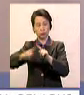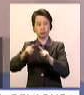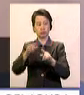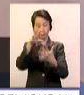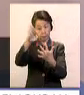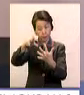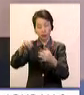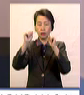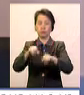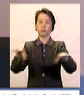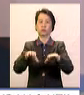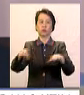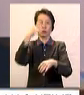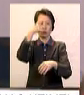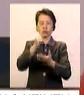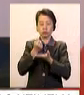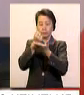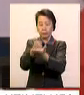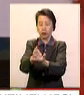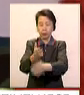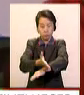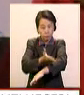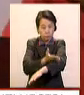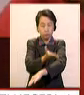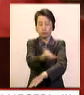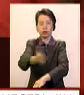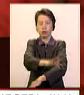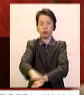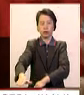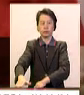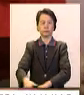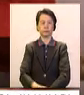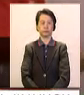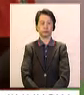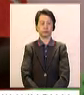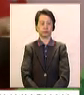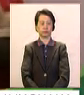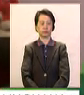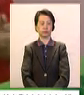alternatif kini boleh dilakukan untuk membantu perkembangan mereka. Najihah Harun, RTN.